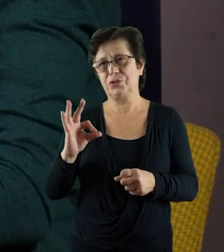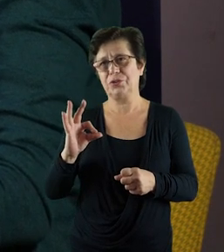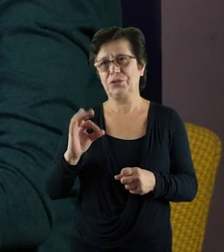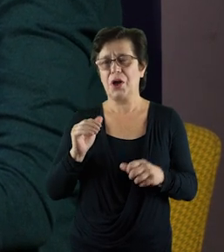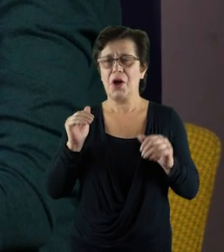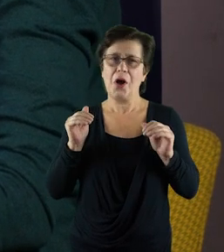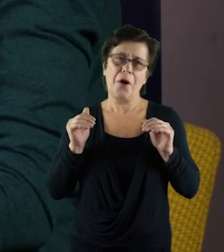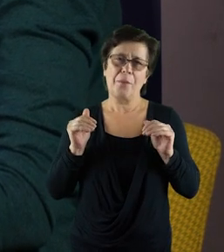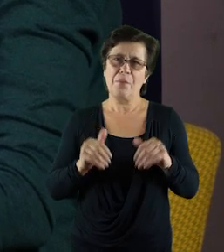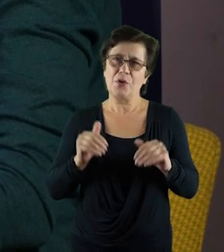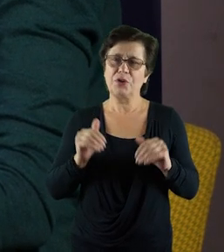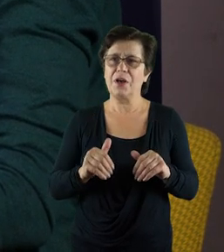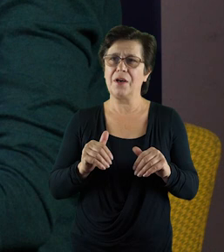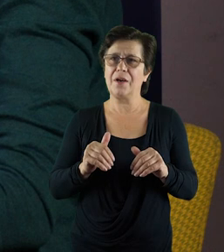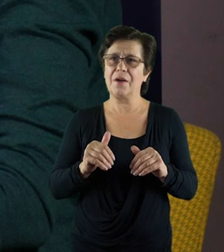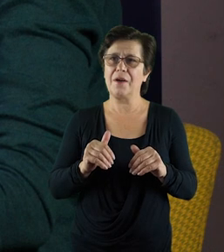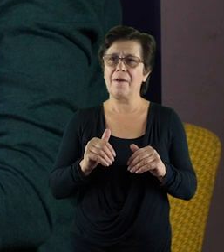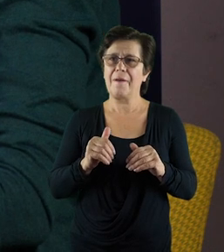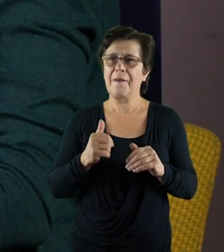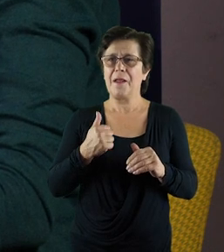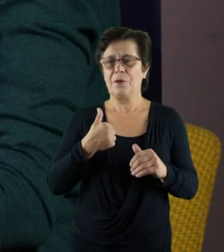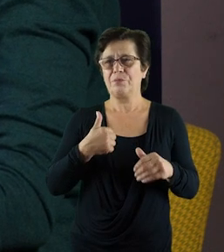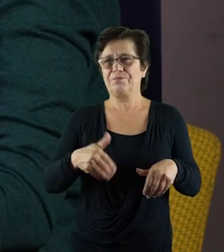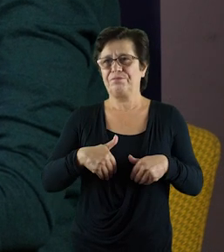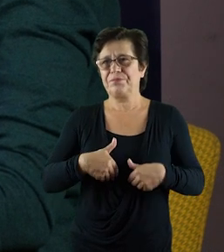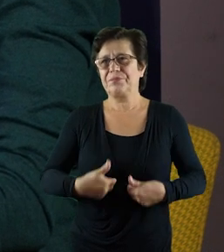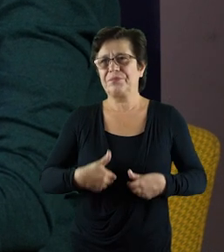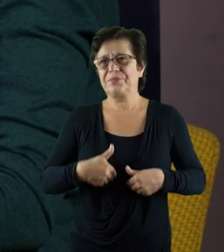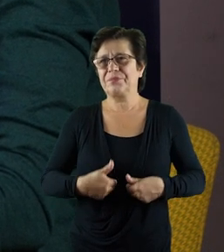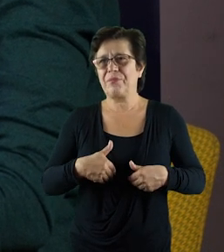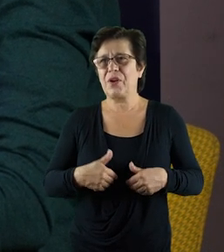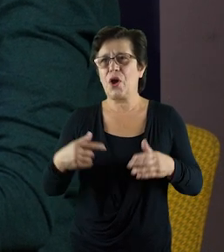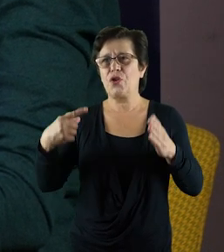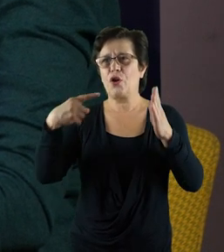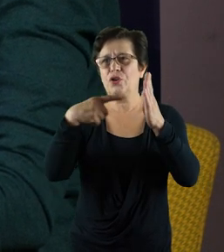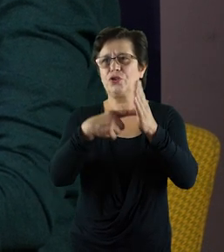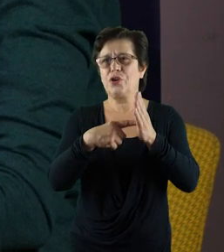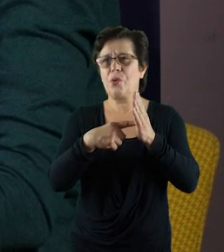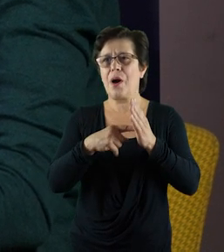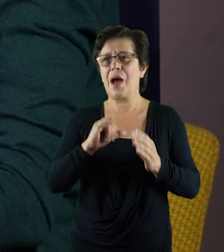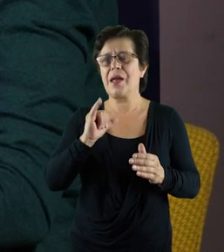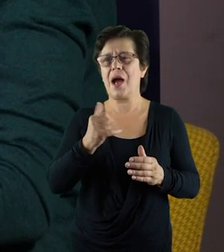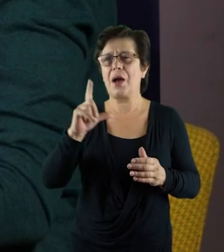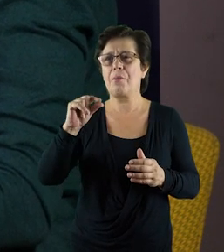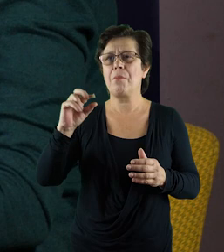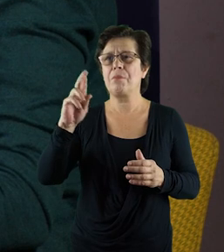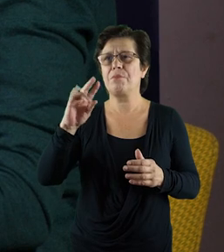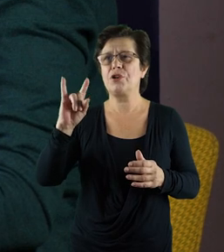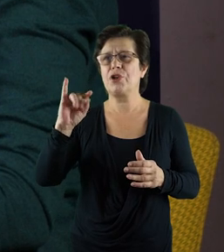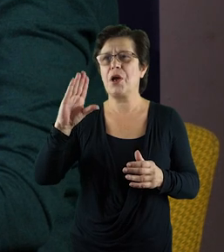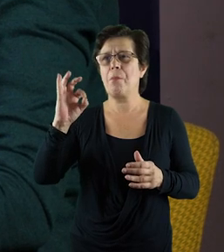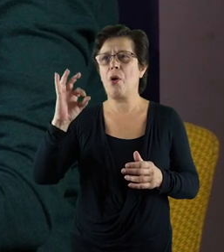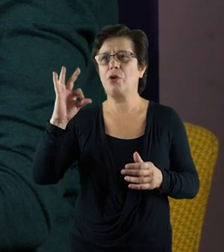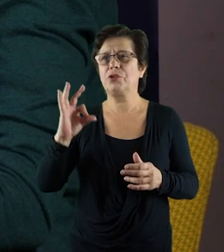może niefortunna to była anegdota. Dotyczyła właśnie tego, jak Przyboś na